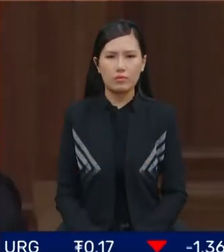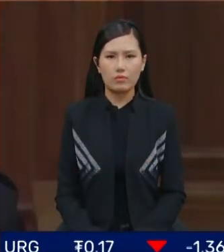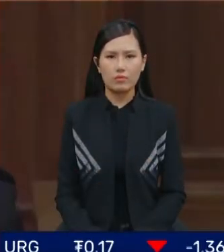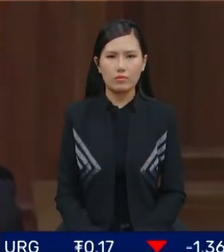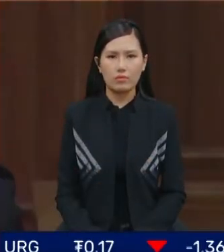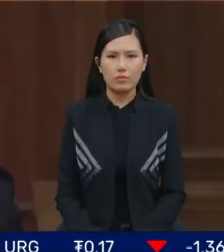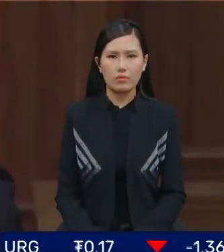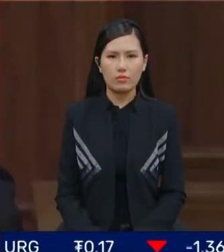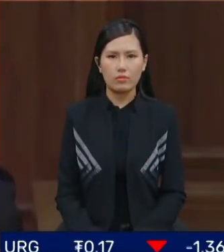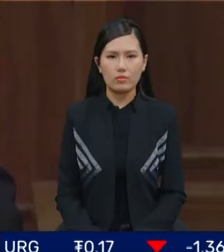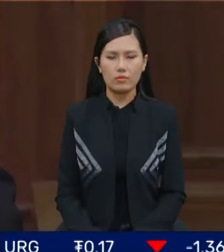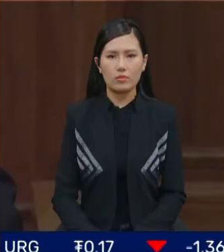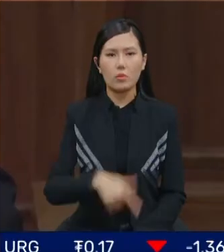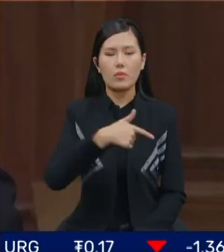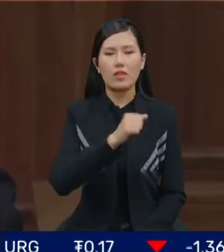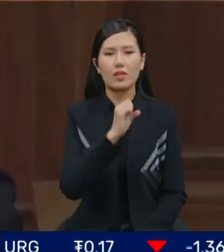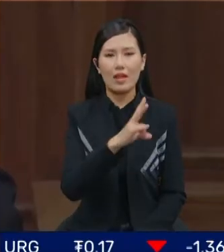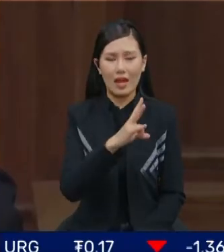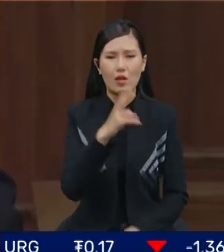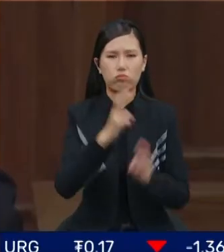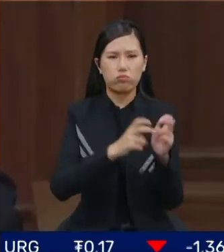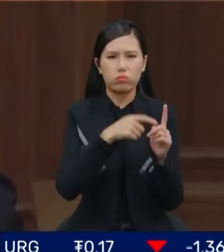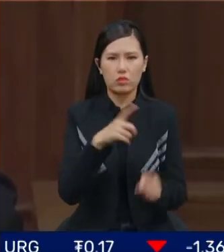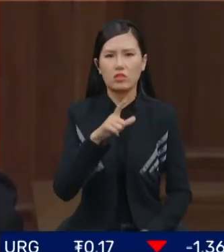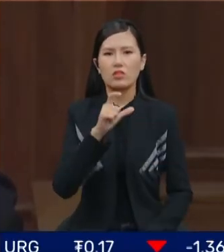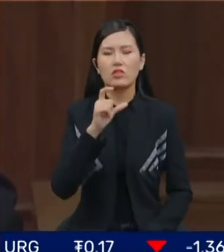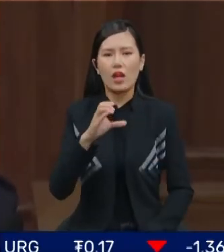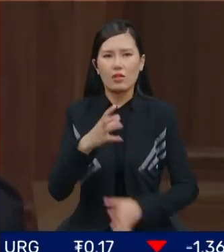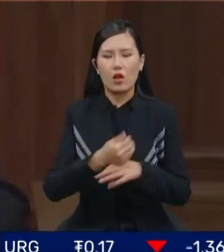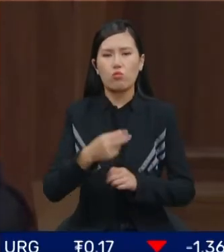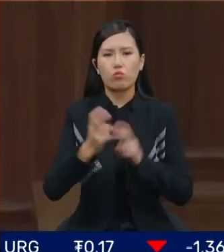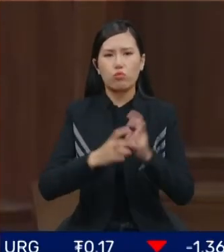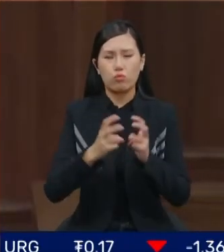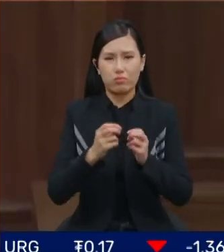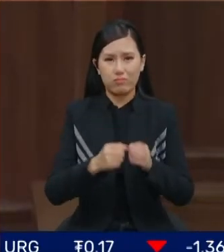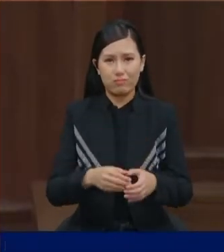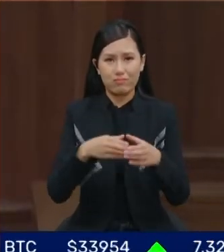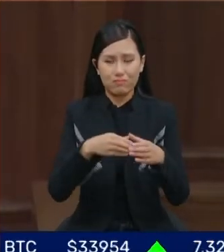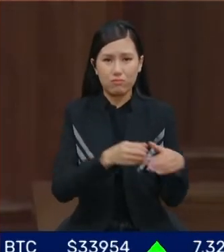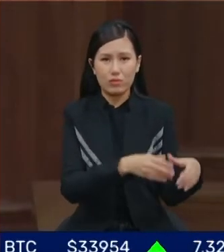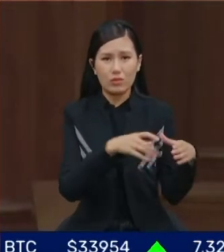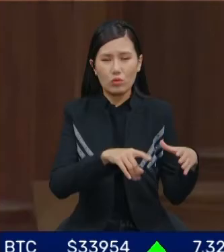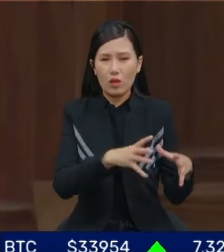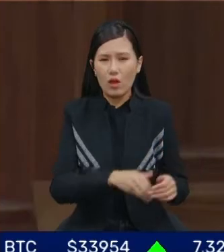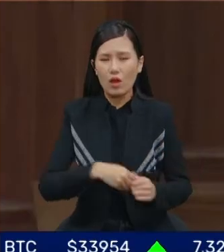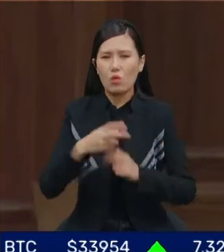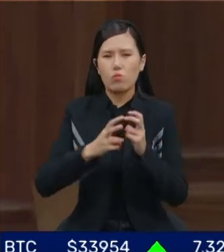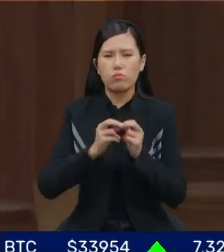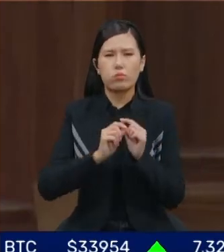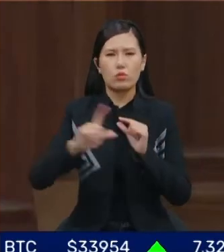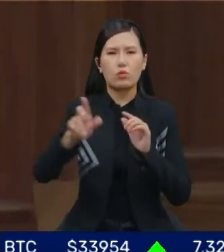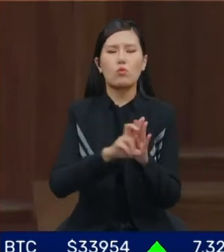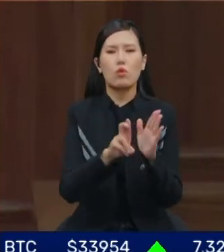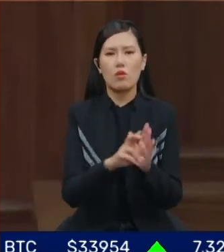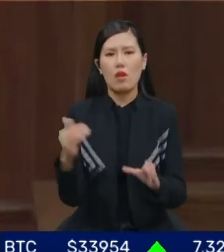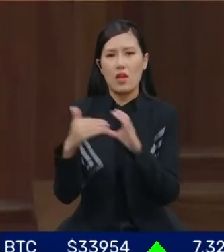Гам болон зэсийн байжуулалт боловсруулах үйлдвэр бол аж үйлдвэрчлэлийн сэргэлтийн суурь цөм байх болно. Эрдэнтийн зэсийн байжуулах боловсруулах